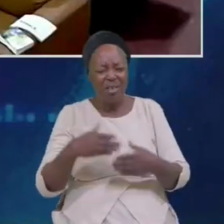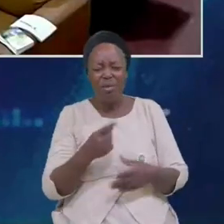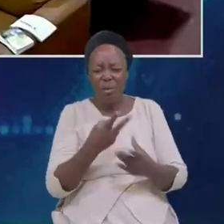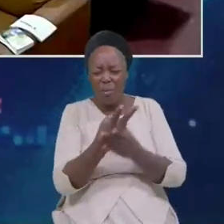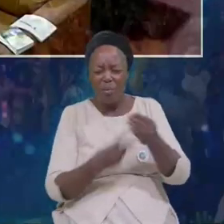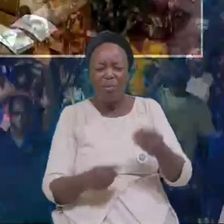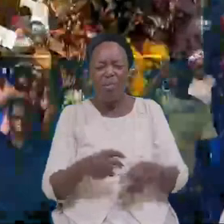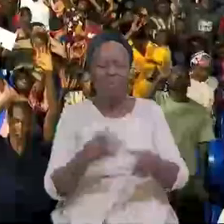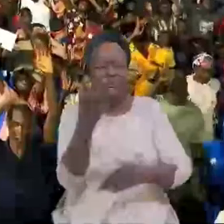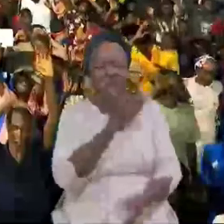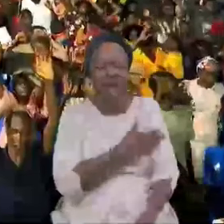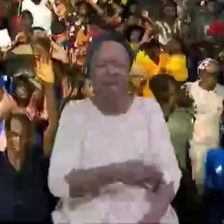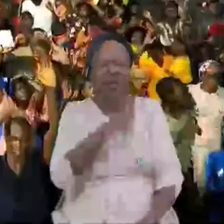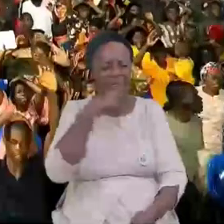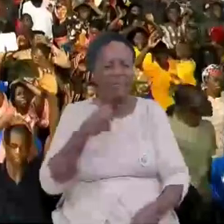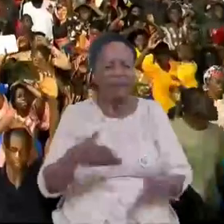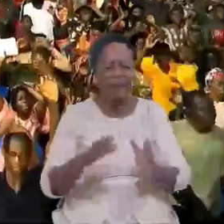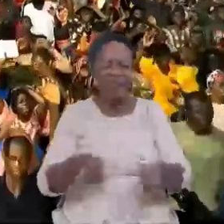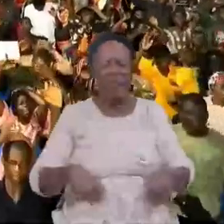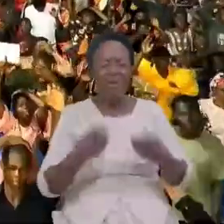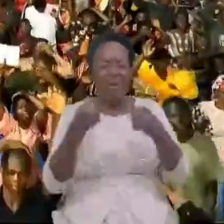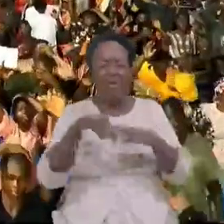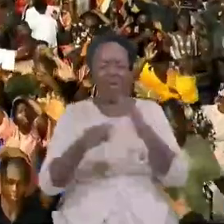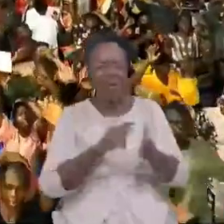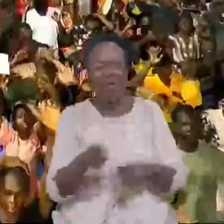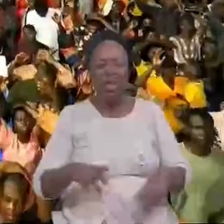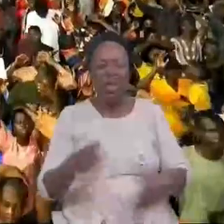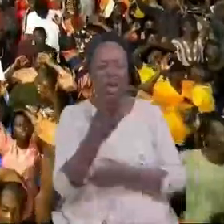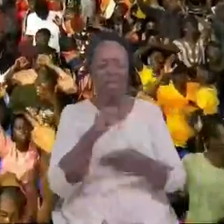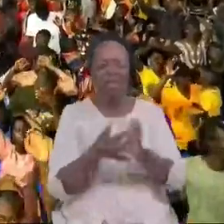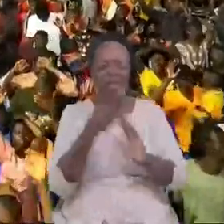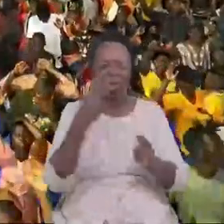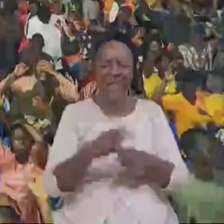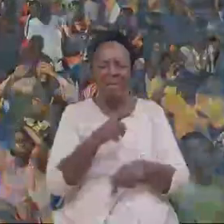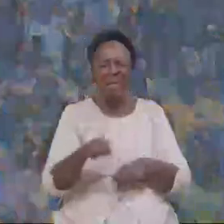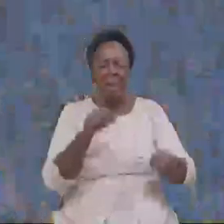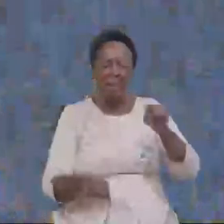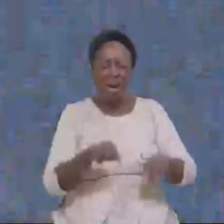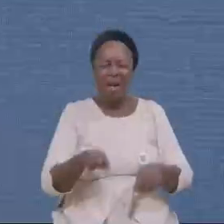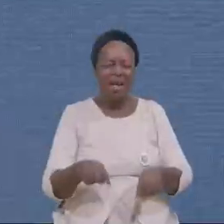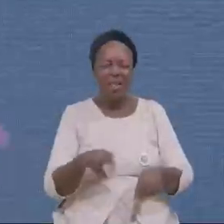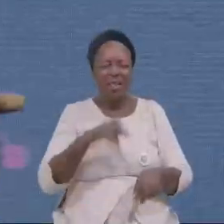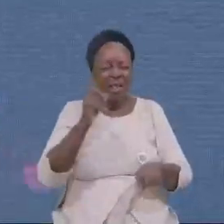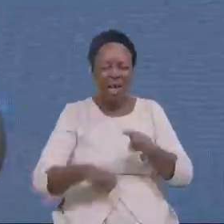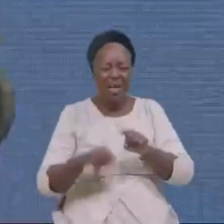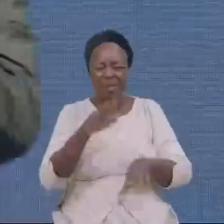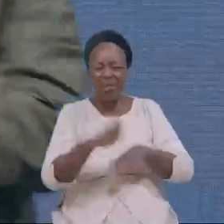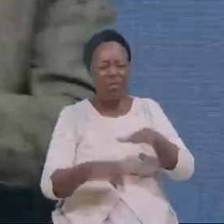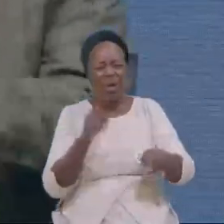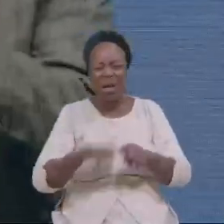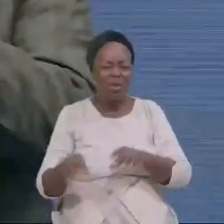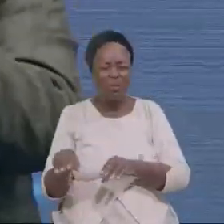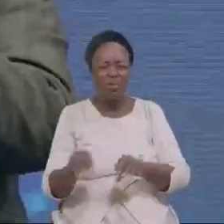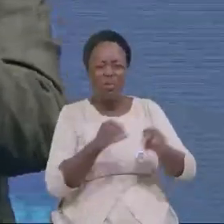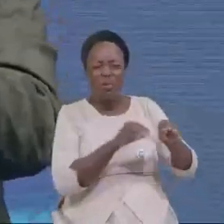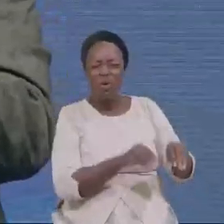mains maintenant au nom de Jésus. Et ceux qui sont paralysés, immobilisés, vous n'arrivez plus à marcher, à bouger.